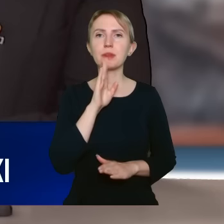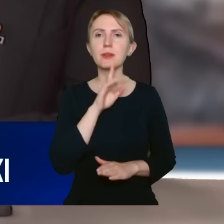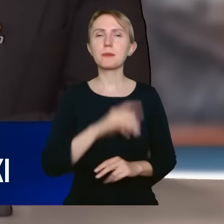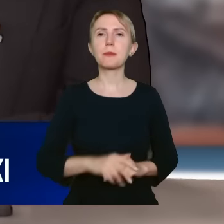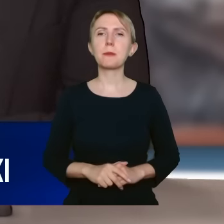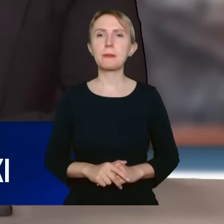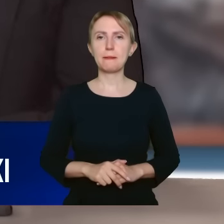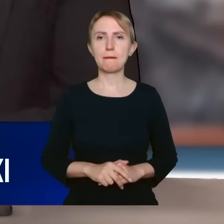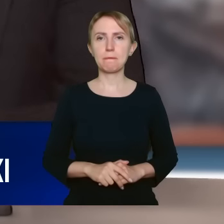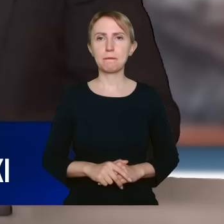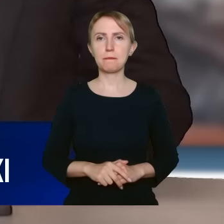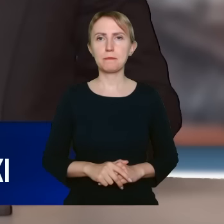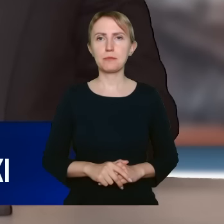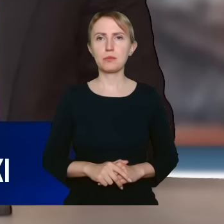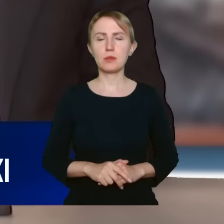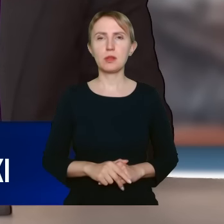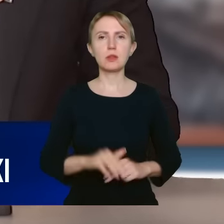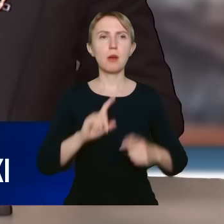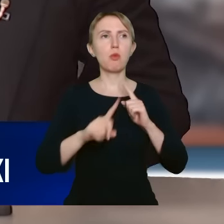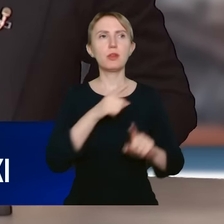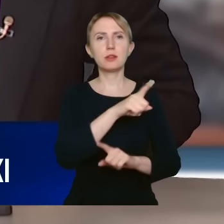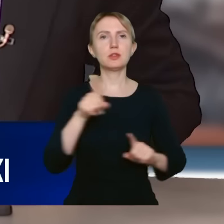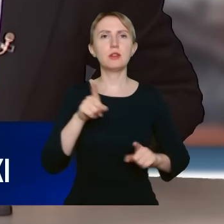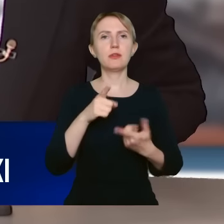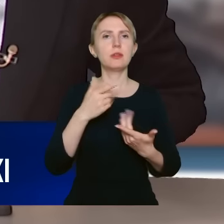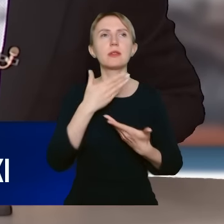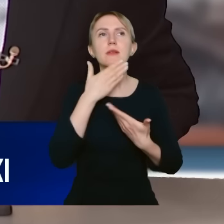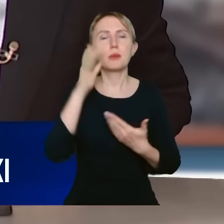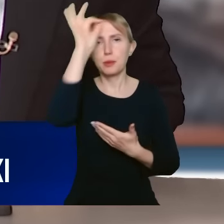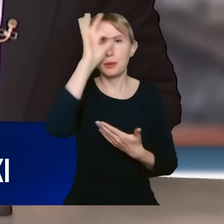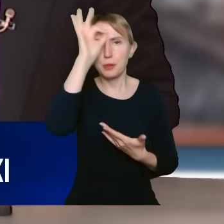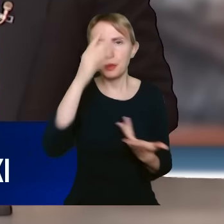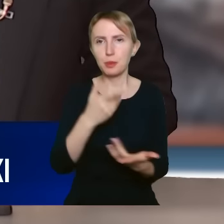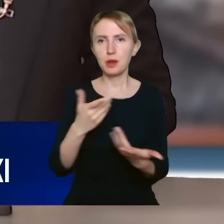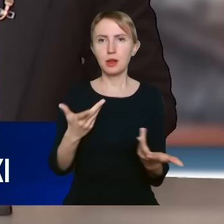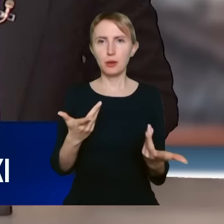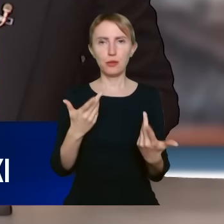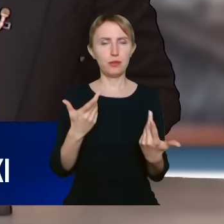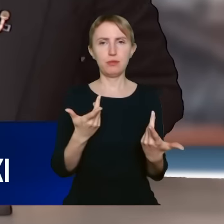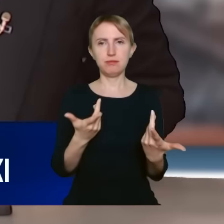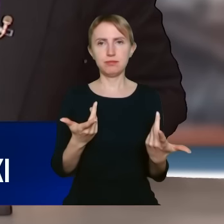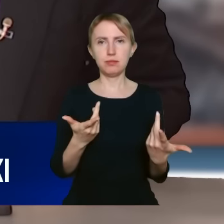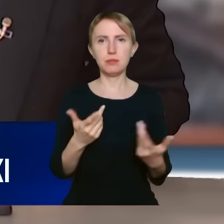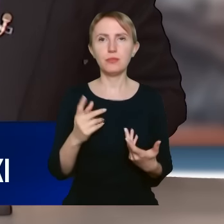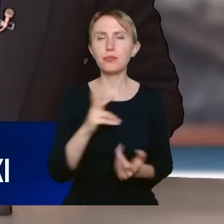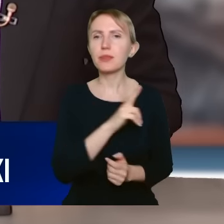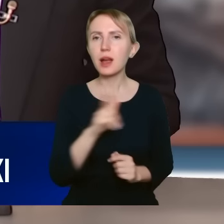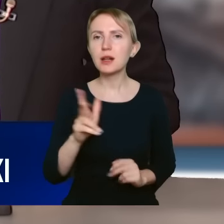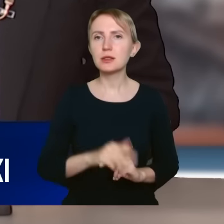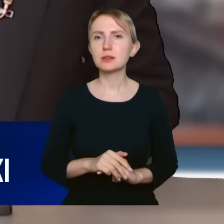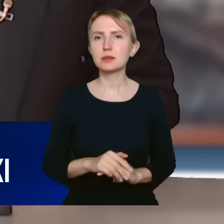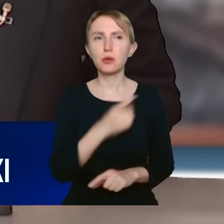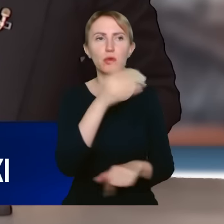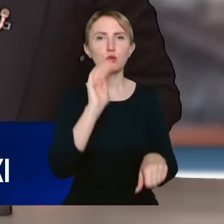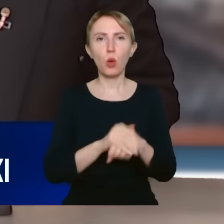bardzo bezkręgowcami politycznymi wszyscy jesteście. Jak bardzo potraficie zaprzeczać sami sobie. No wszyscy zgodziliście się na